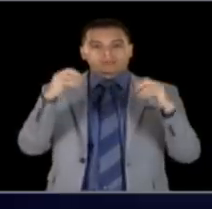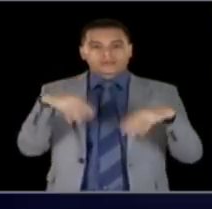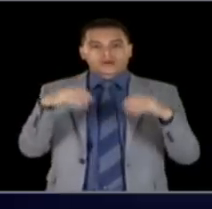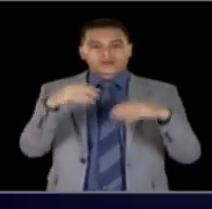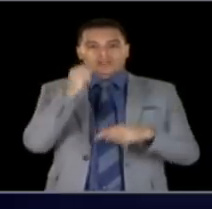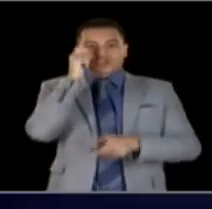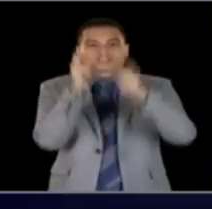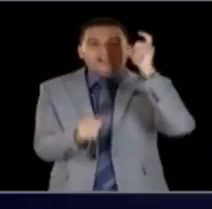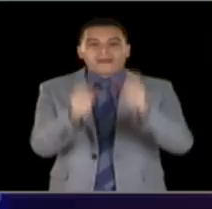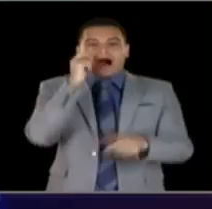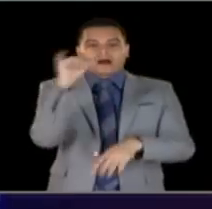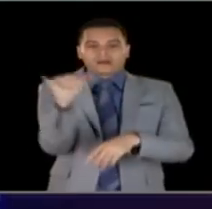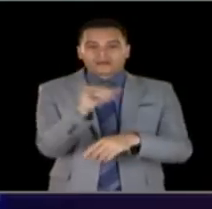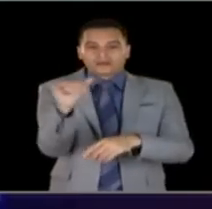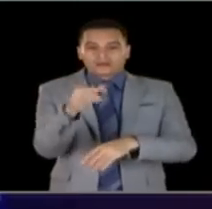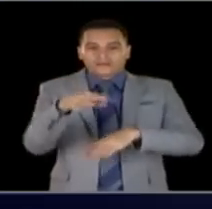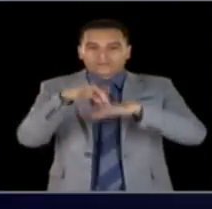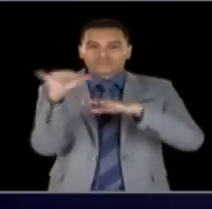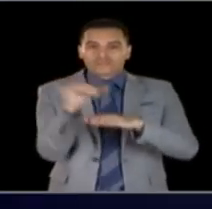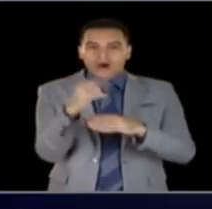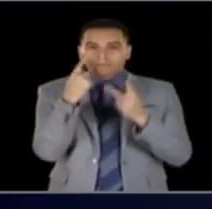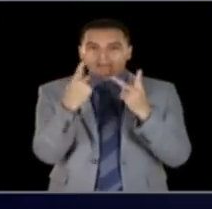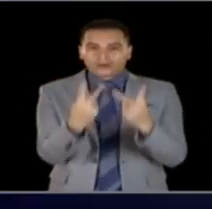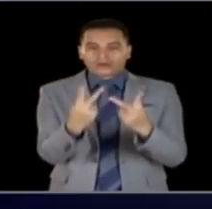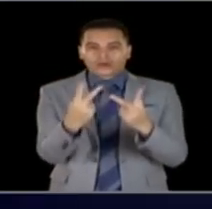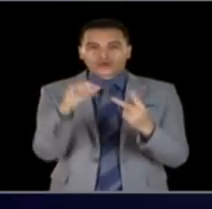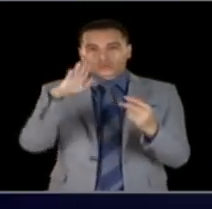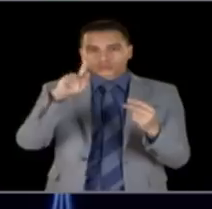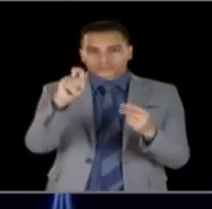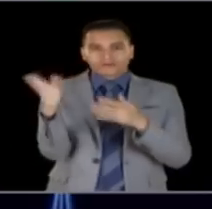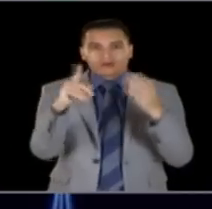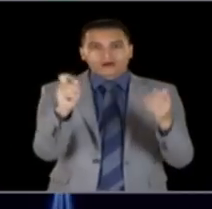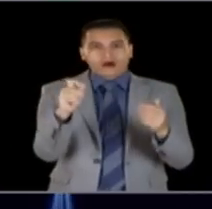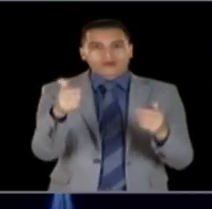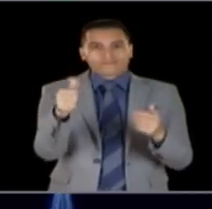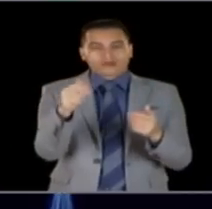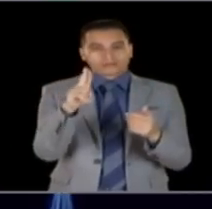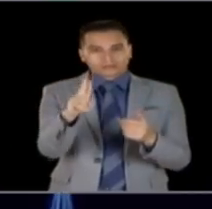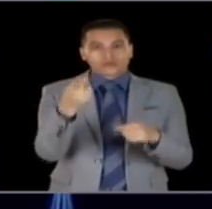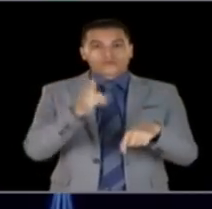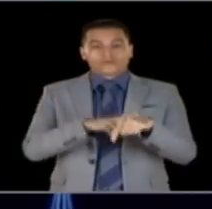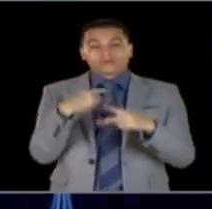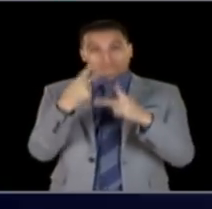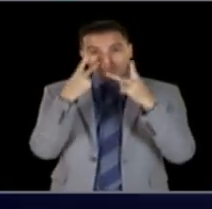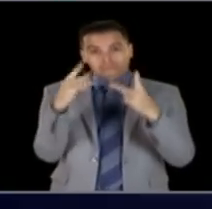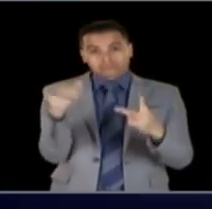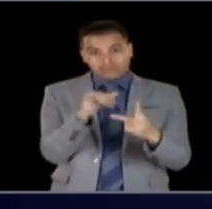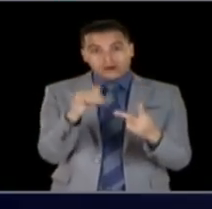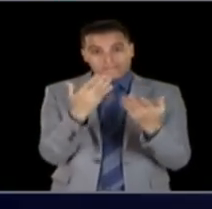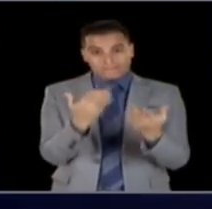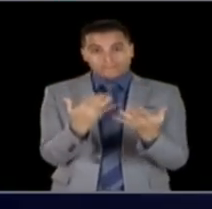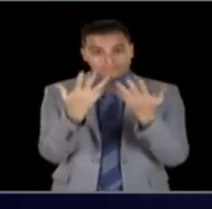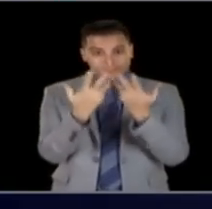ولكن كارير محترم. شكرا. يوسف رأفت. ازيك يا استاذ عصام؟ انا كويس الحمد لله. انا